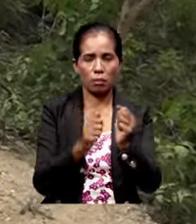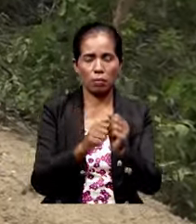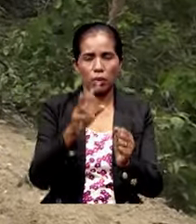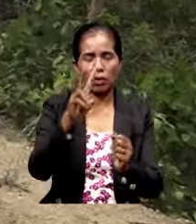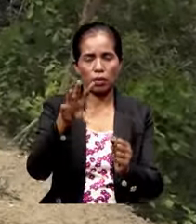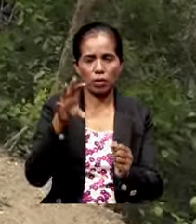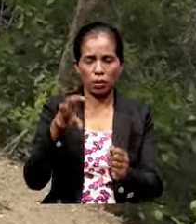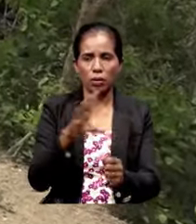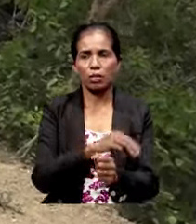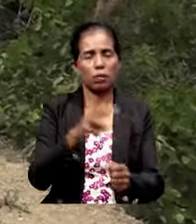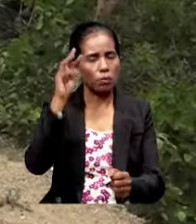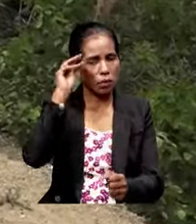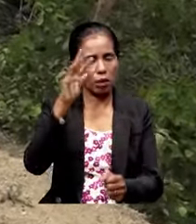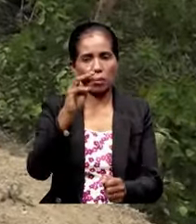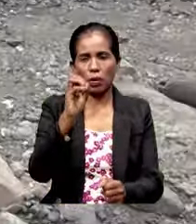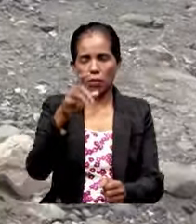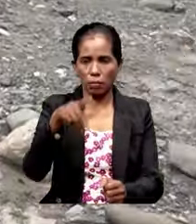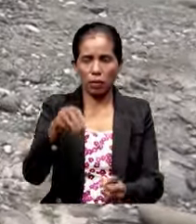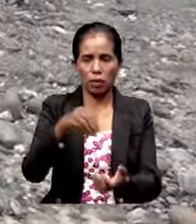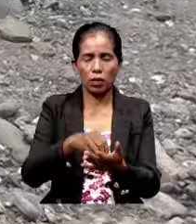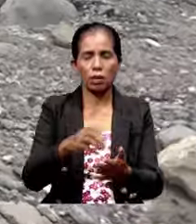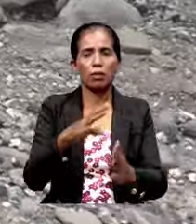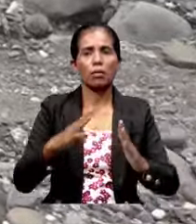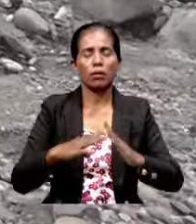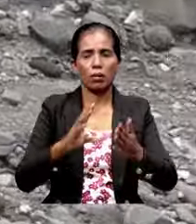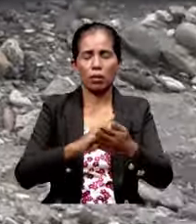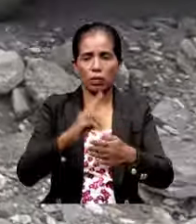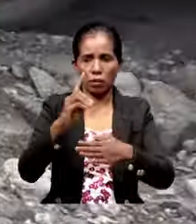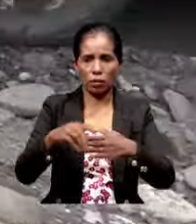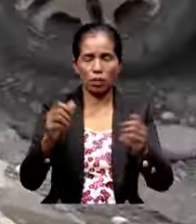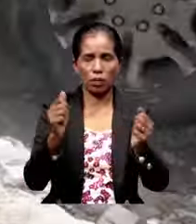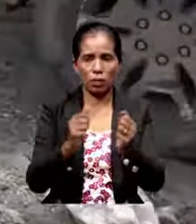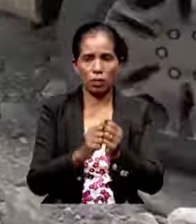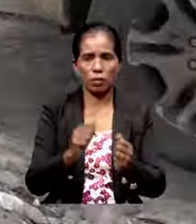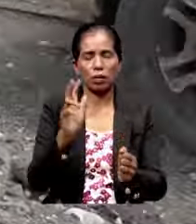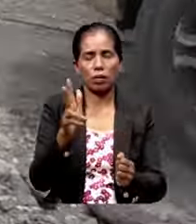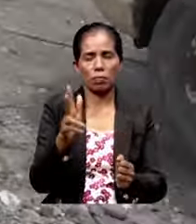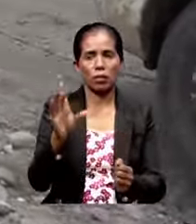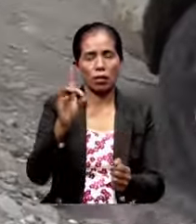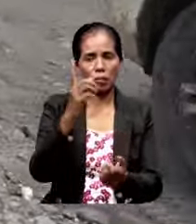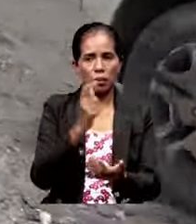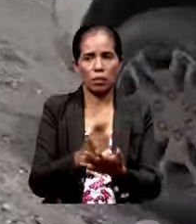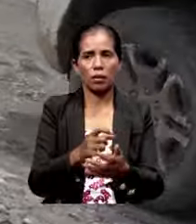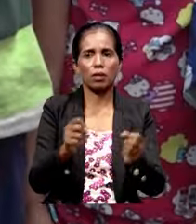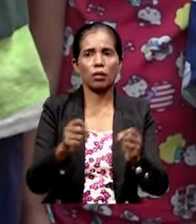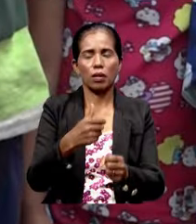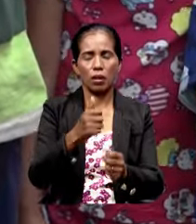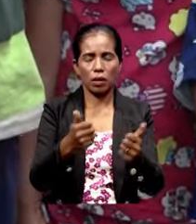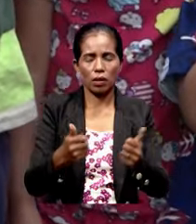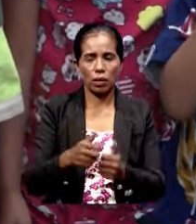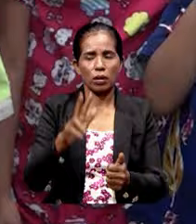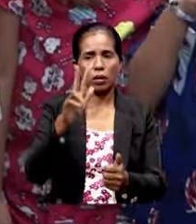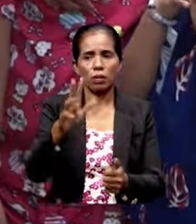usi montante ne ministerio obras publica aloka ba kapital desenvolvimento hamu tok tokon tolu resin waluliu suku gololo iha aldea tolu hou